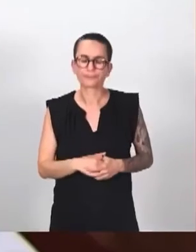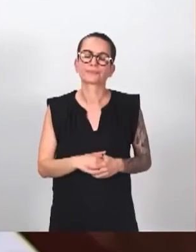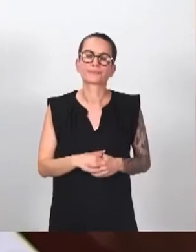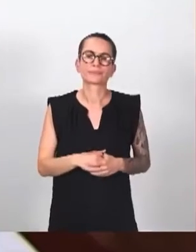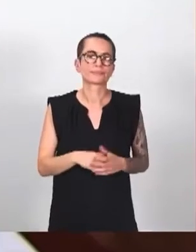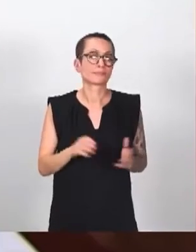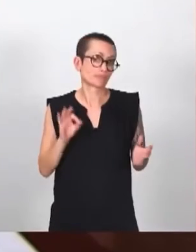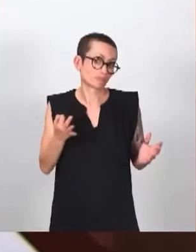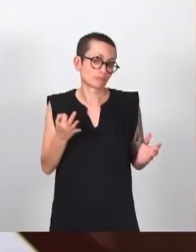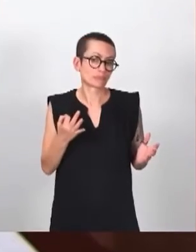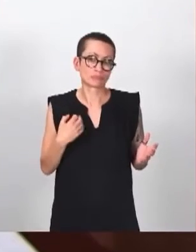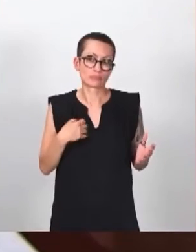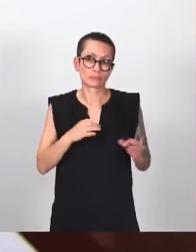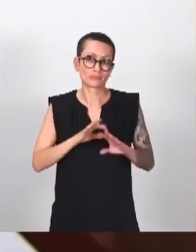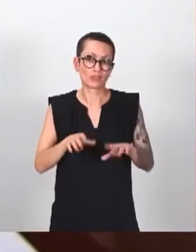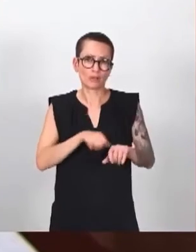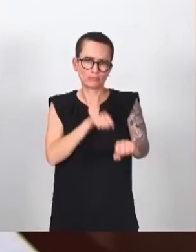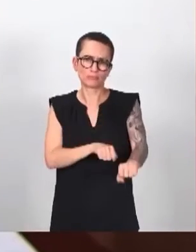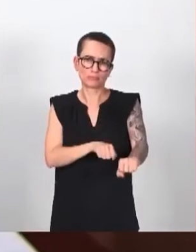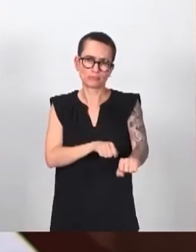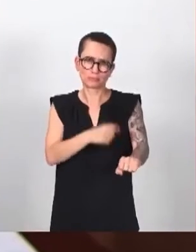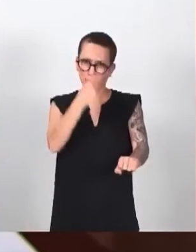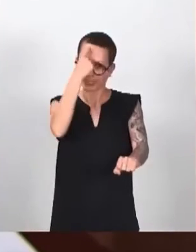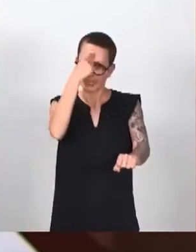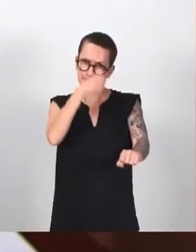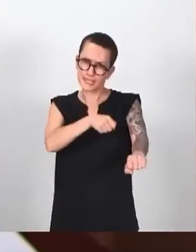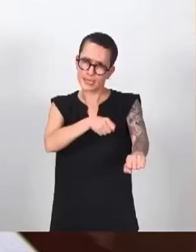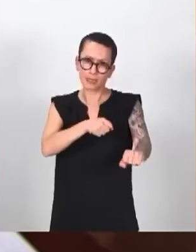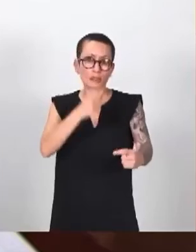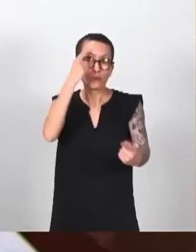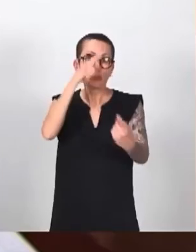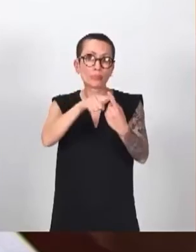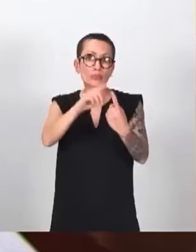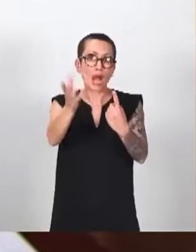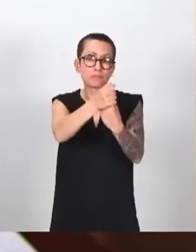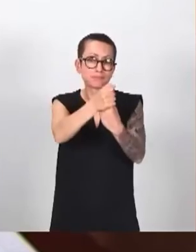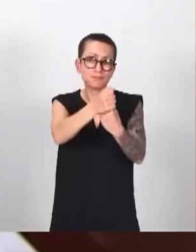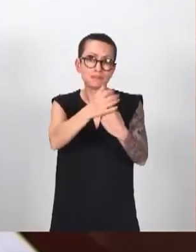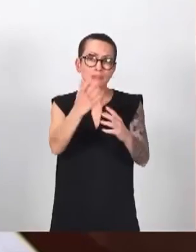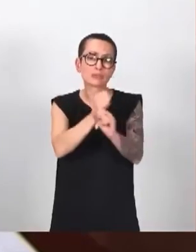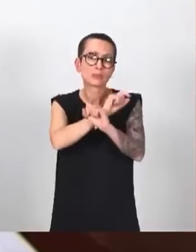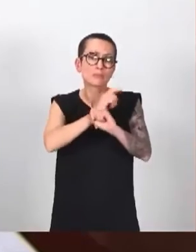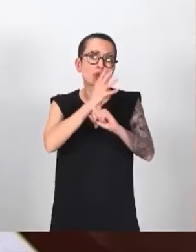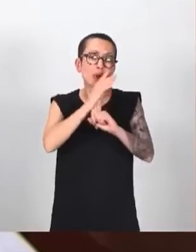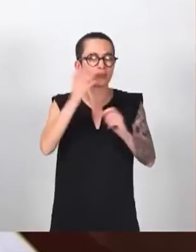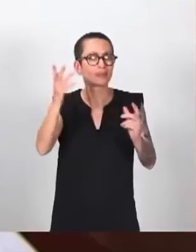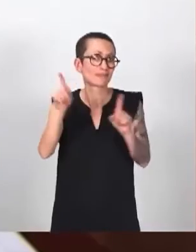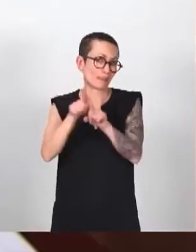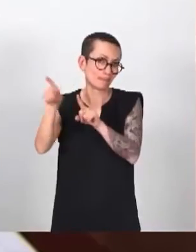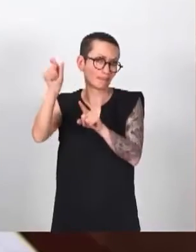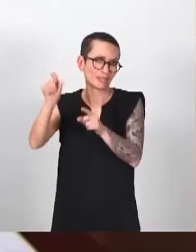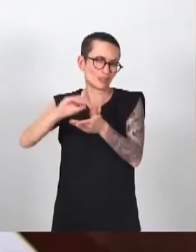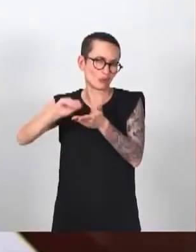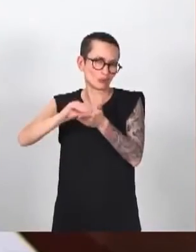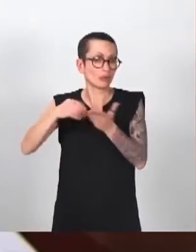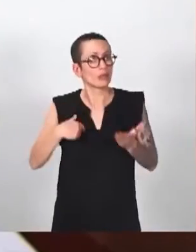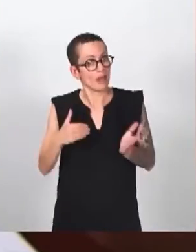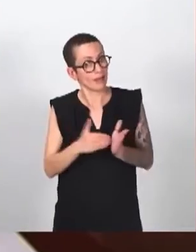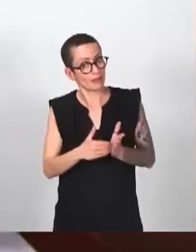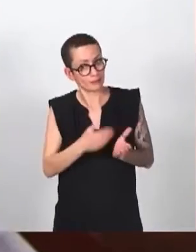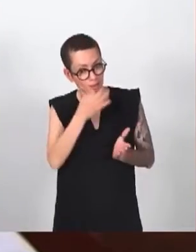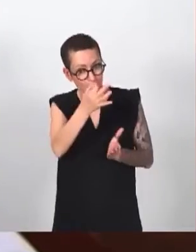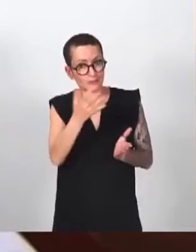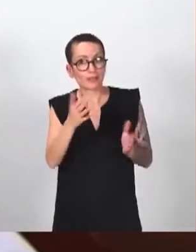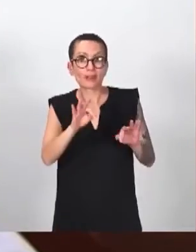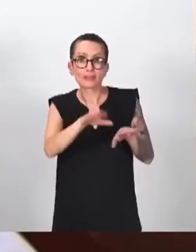caractère et même d'entêtement, on ne peut atteindre un but quelconque, disait ce même auteur. J'espère donc aujourd'hui atteindre ce but et vous dire une nouvelle fois que sur cette question